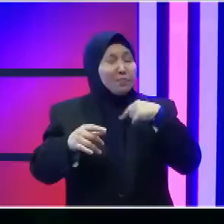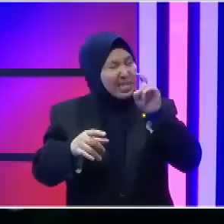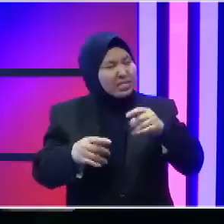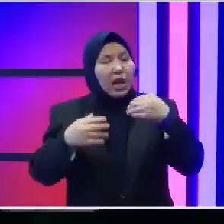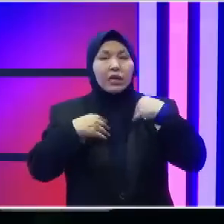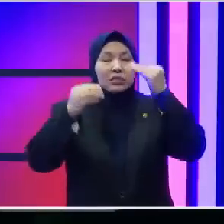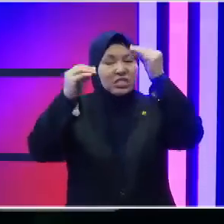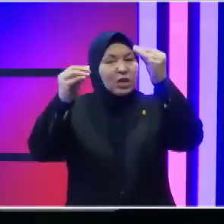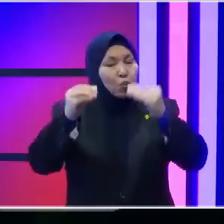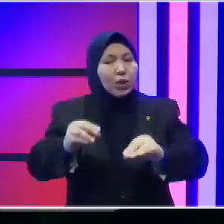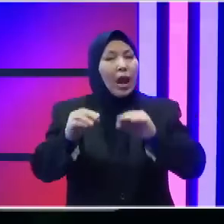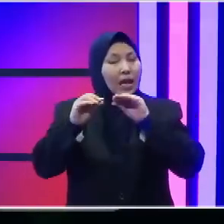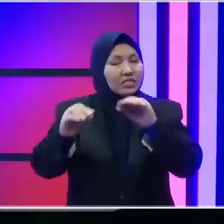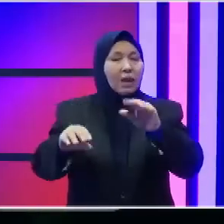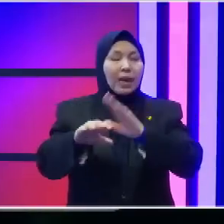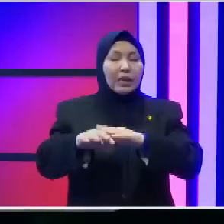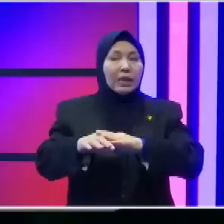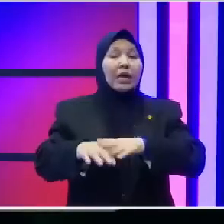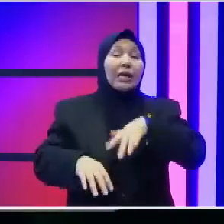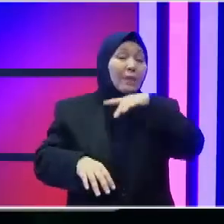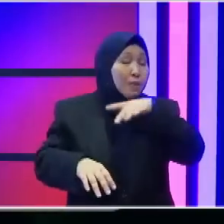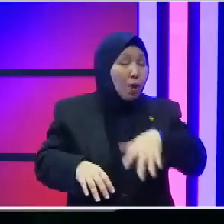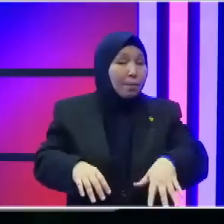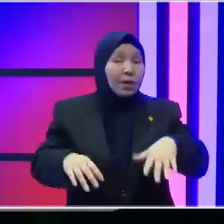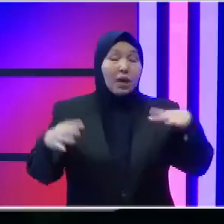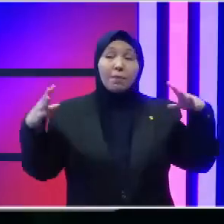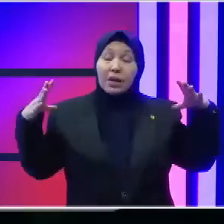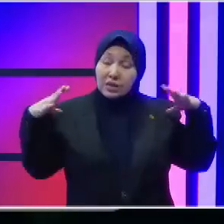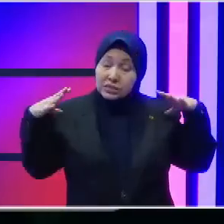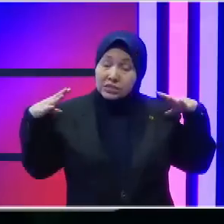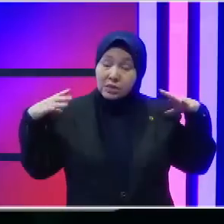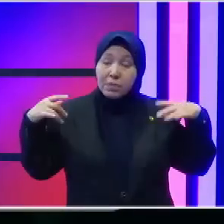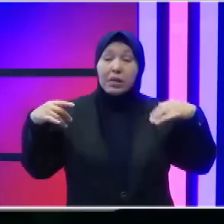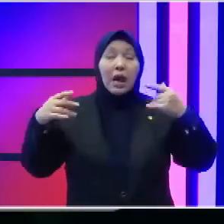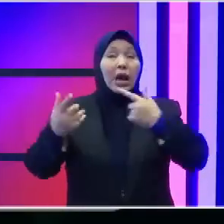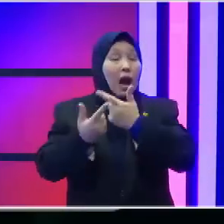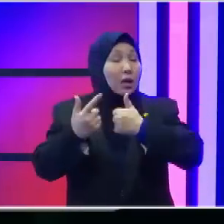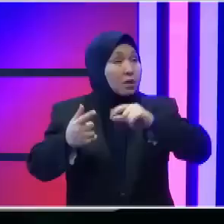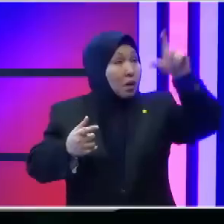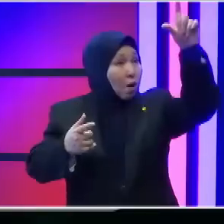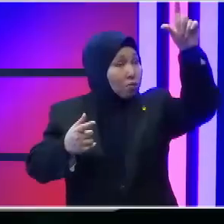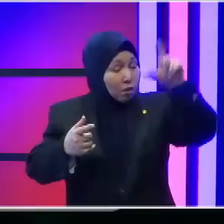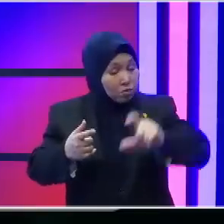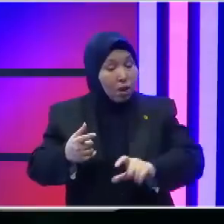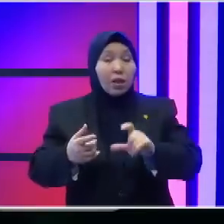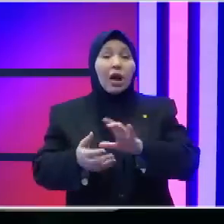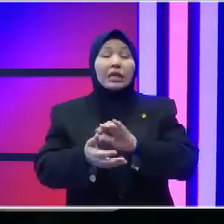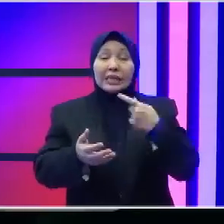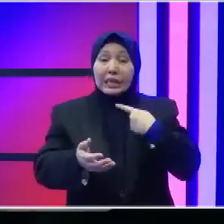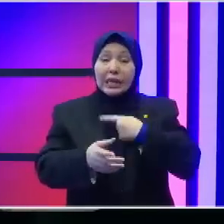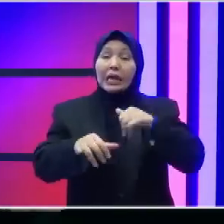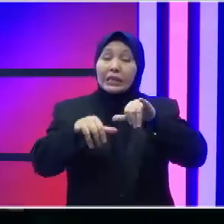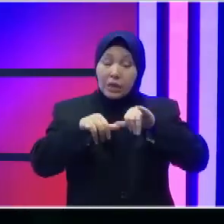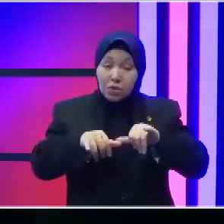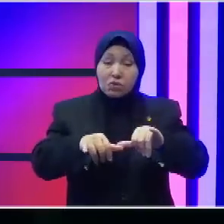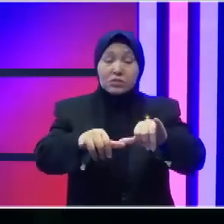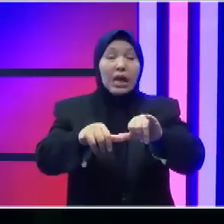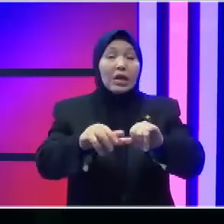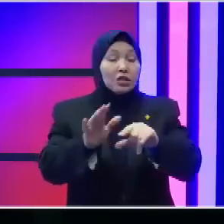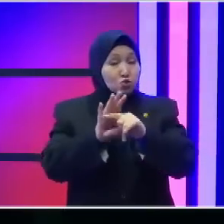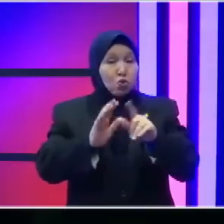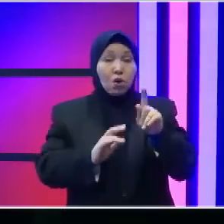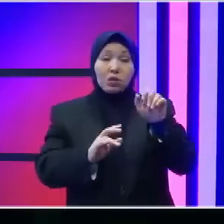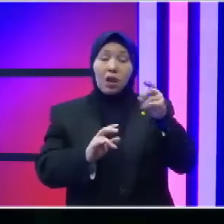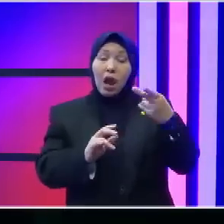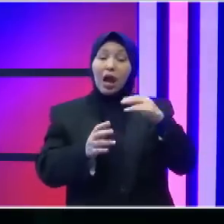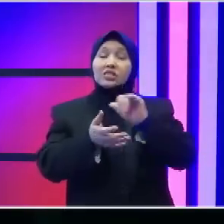mengajarkan daripada Nabi Muhammad, daripada Jibril dan terus daripada Allah Subhanahu Wa Taala. Kita ingin meneruskan pada hari ini surah Taha ini